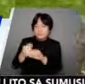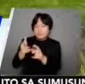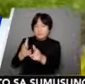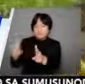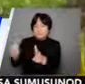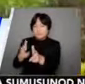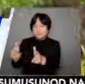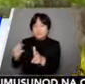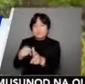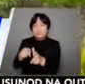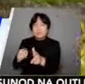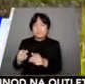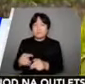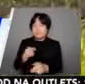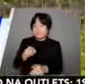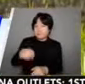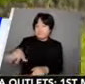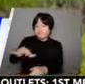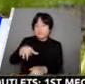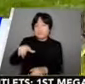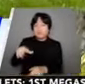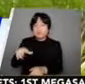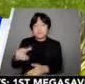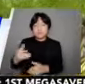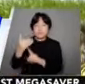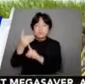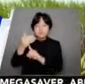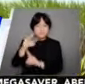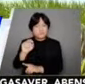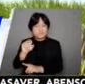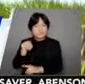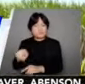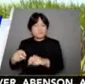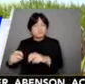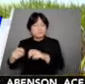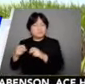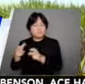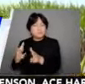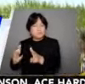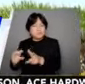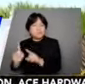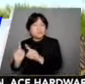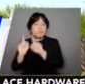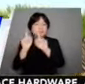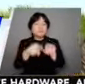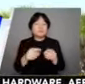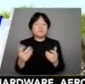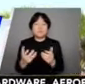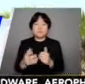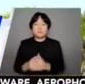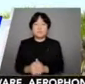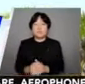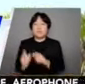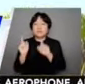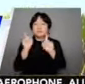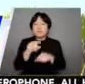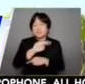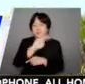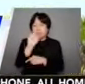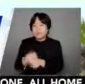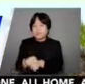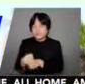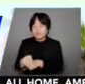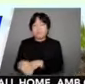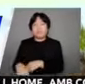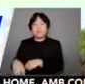realista kundi mga Pas seero yan at talaga namang papunta po sana yan ng Maynila galing ng Quezon City itong nasa